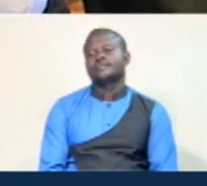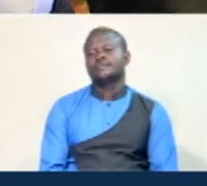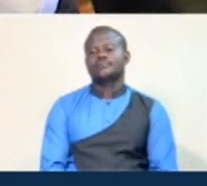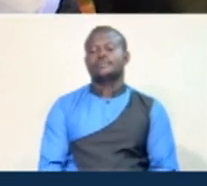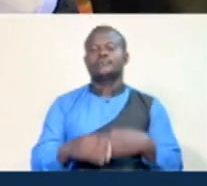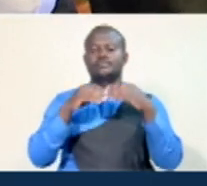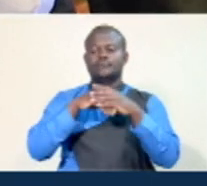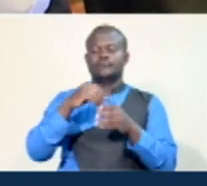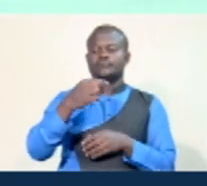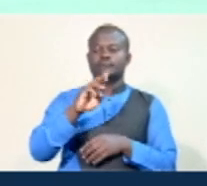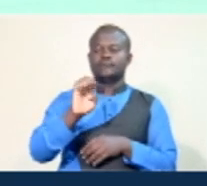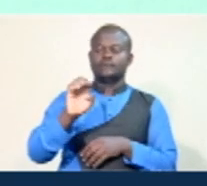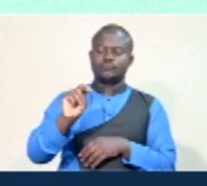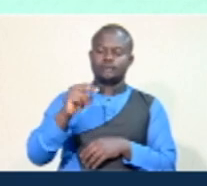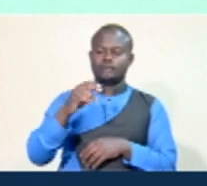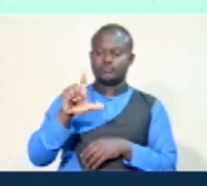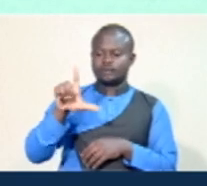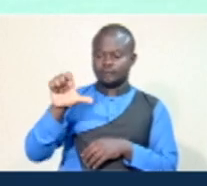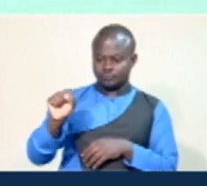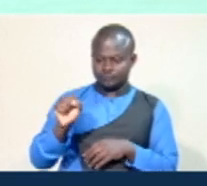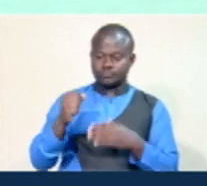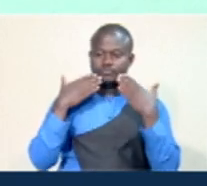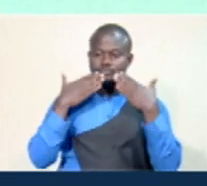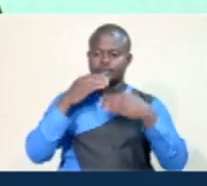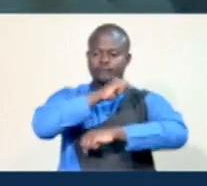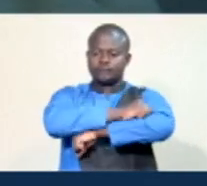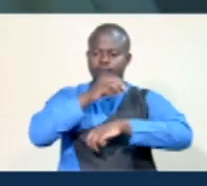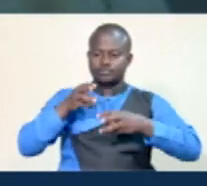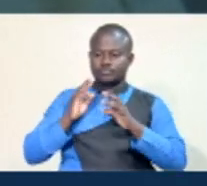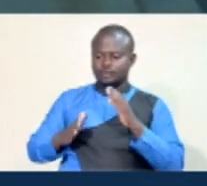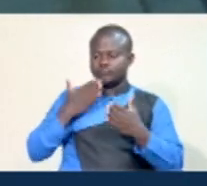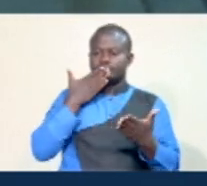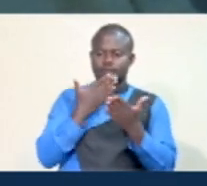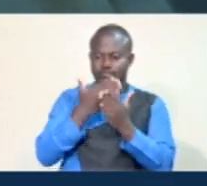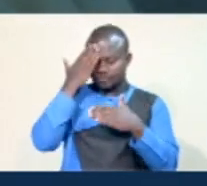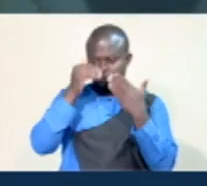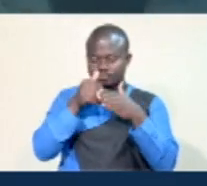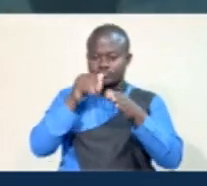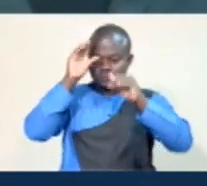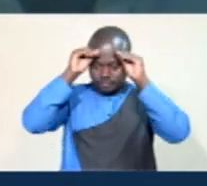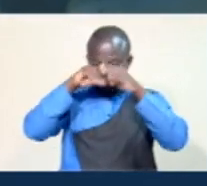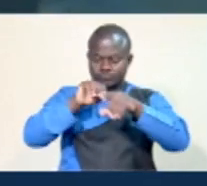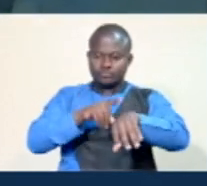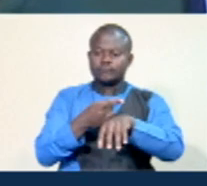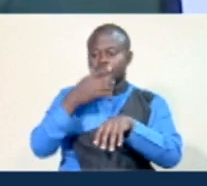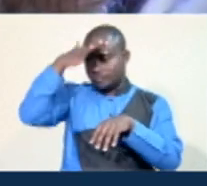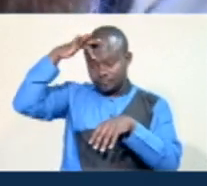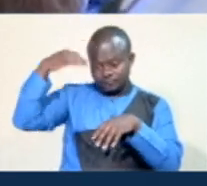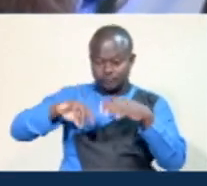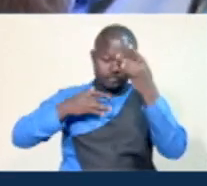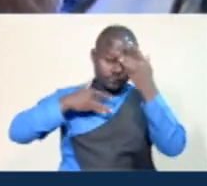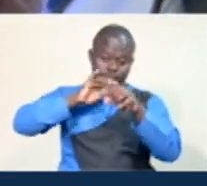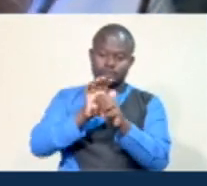Umuyobozi wa Green Hills Academy Daniel Horinga yashimye abanyeshuri uburyo bitwaye neza bitewe n'uko bize mu bihe bigoye by'icyorezo